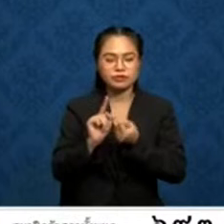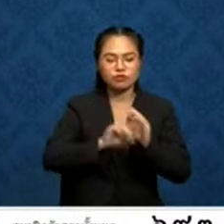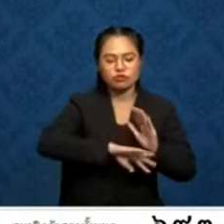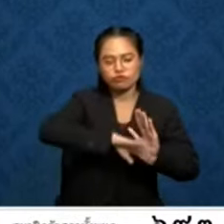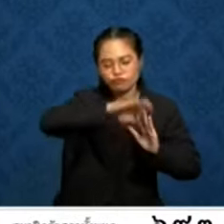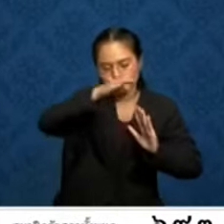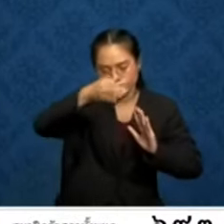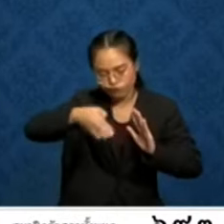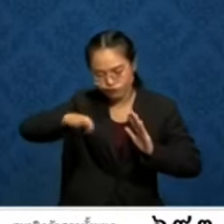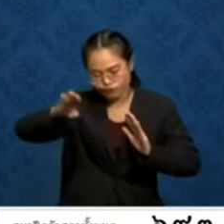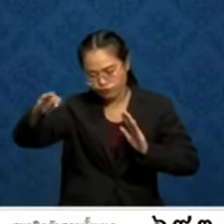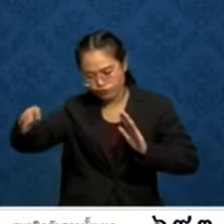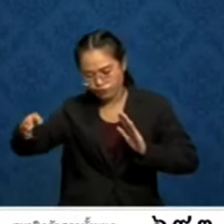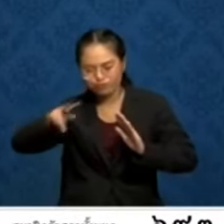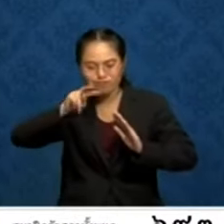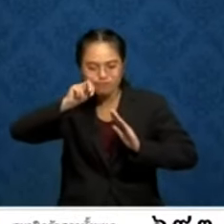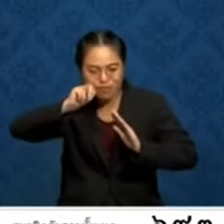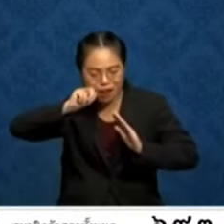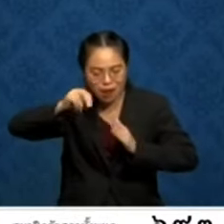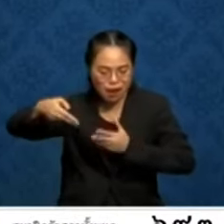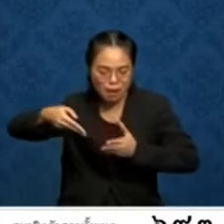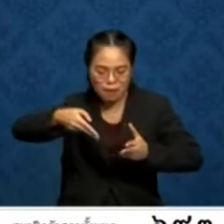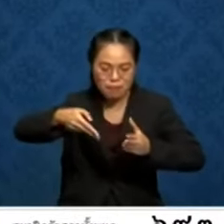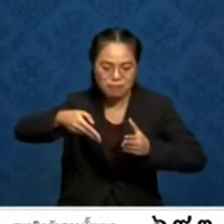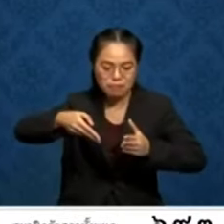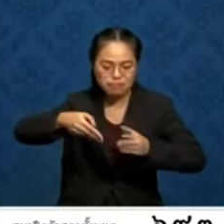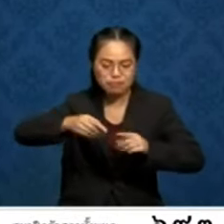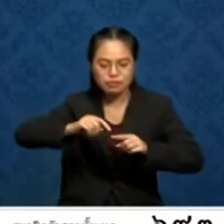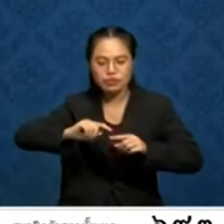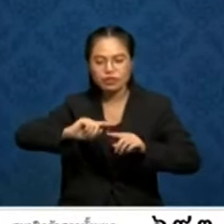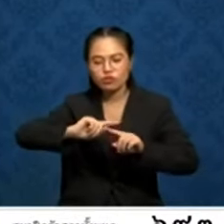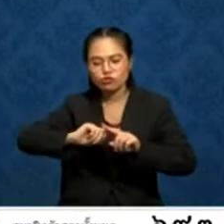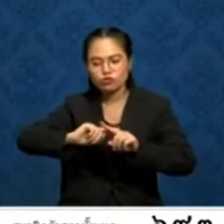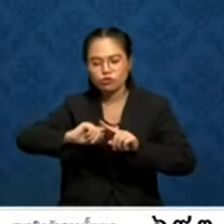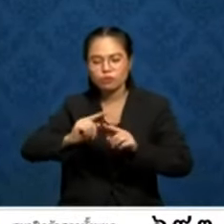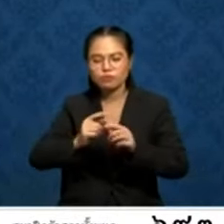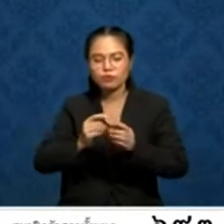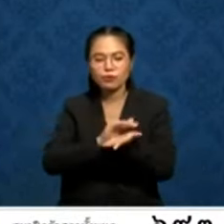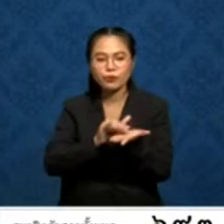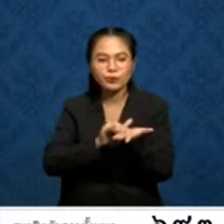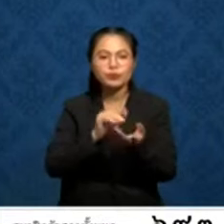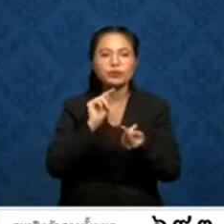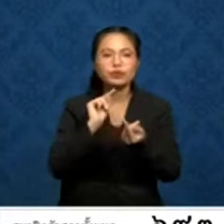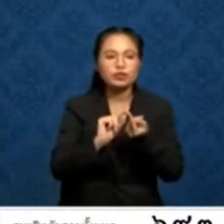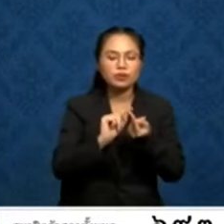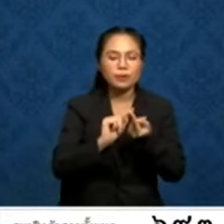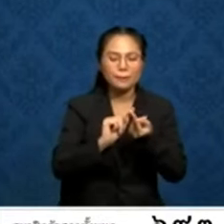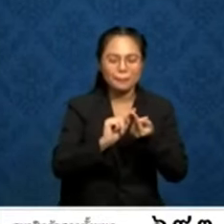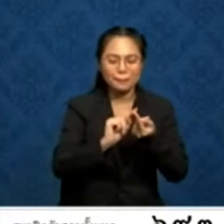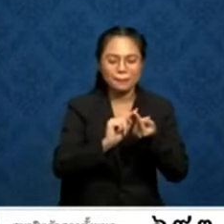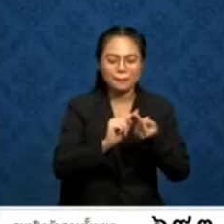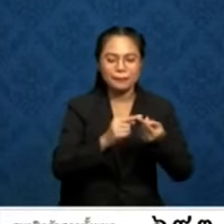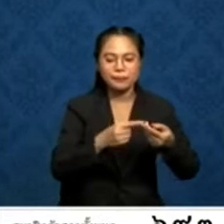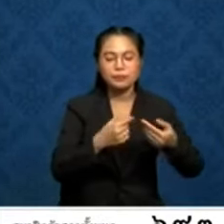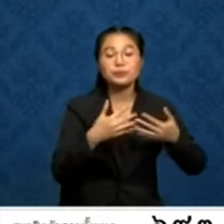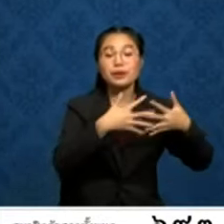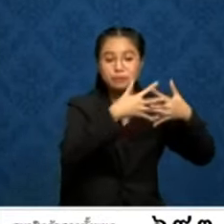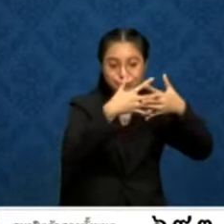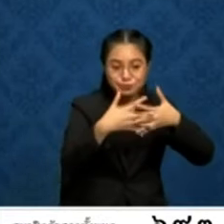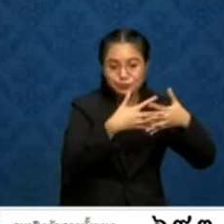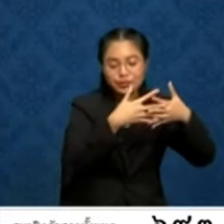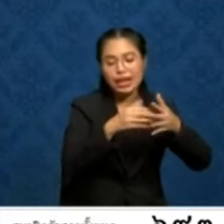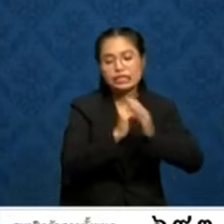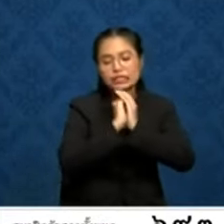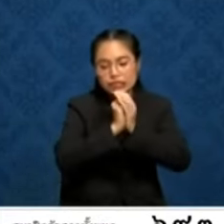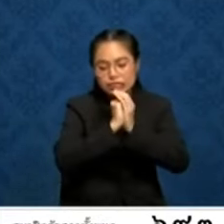งที่เปลี่ยนไปเกิดการแบ่งฝ่ายแยกขั้วระหว่างประเทศมหาอำนาจและประเทศ